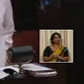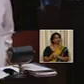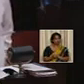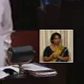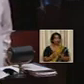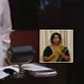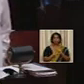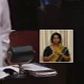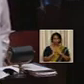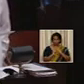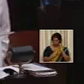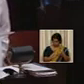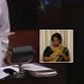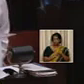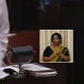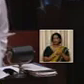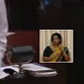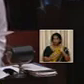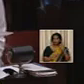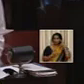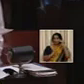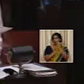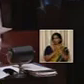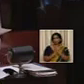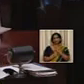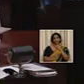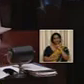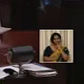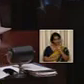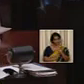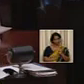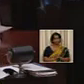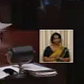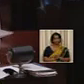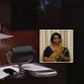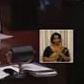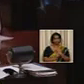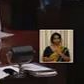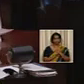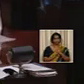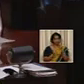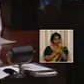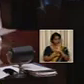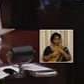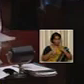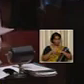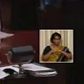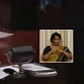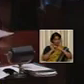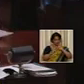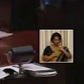අදාළ පොලි ගෙවීම් ගෙවන්නට කටයුතු කරනවද කියන කාරණාව මම ඉදිරිපත් කරනවා. මම අසාධාරණයි එකපාරටම මේක අහලා